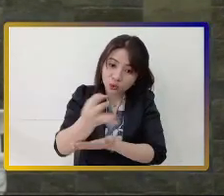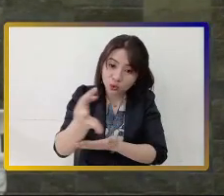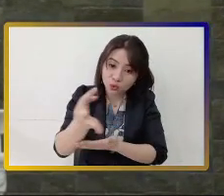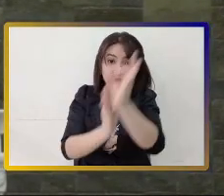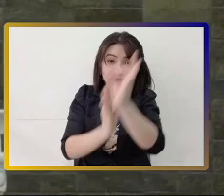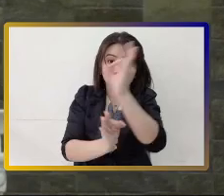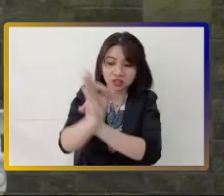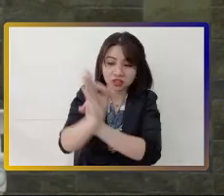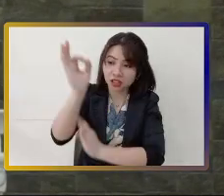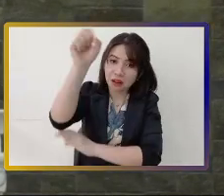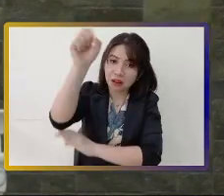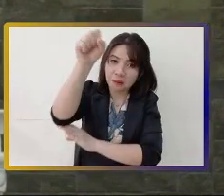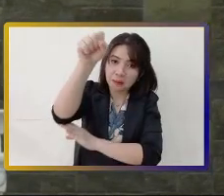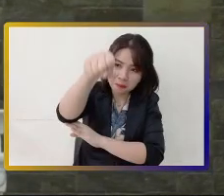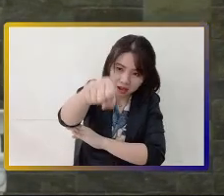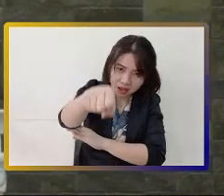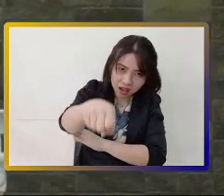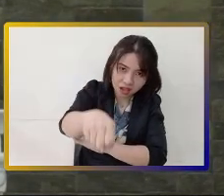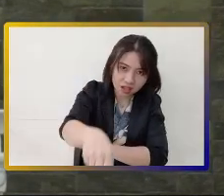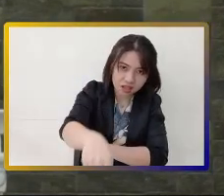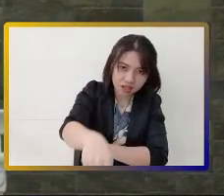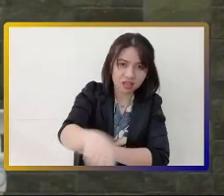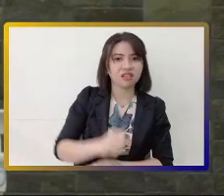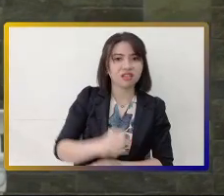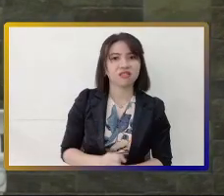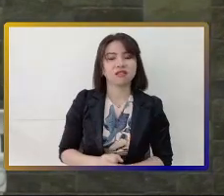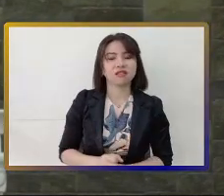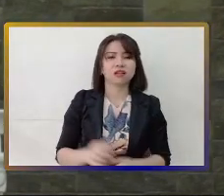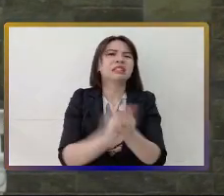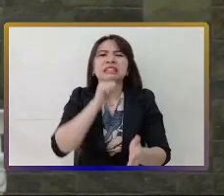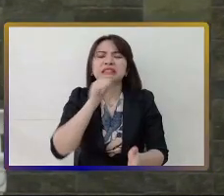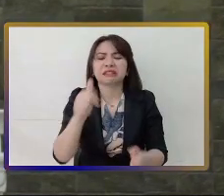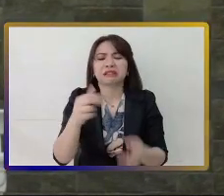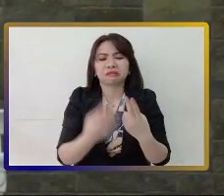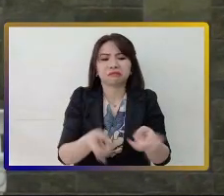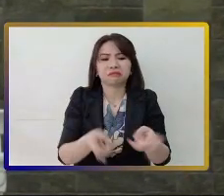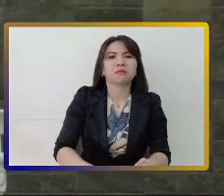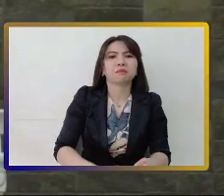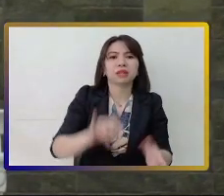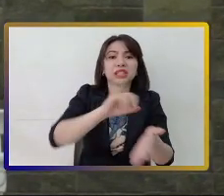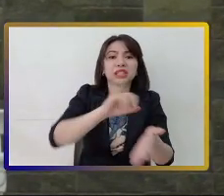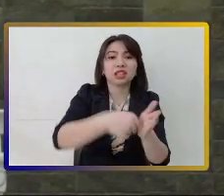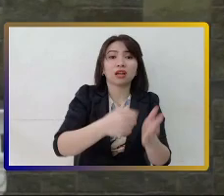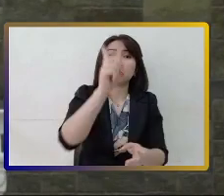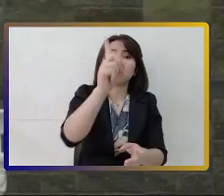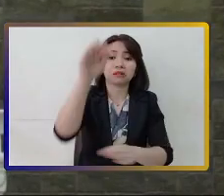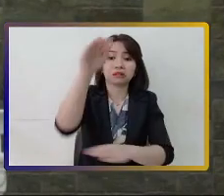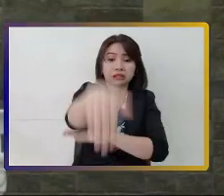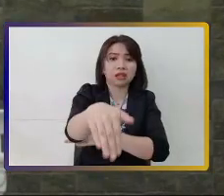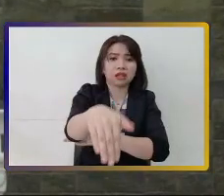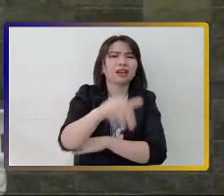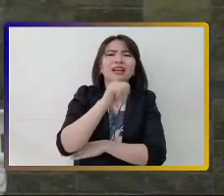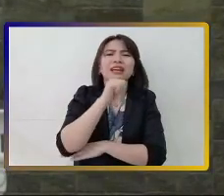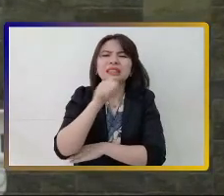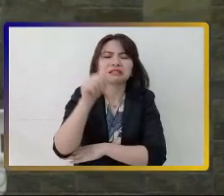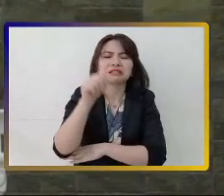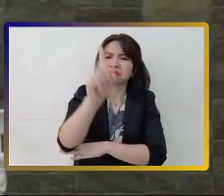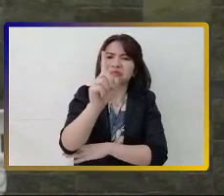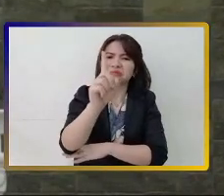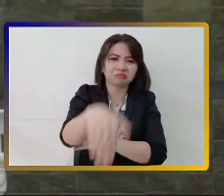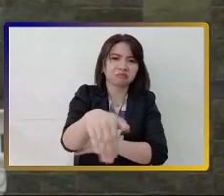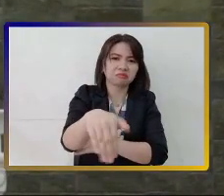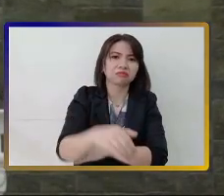yung isang araw lamang ito nangyari. Hindi po ito nangyari overnight, kung tawagin ng napakarami. Hindi po ito nangyari ng isang araw